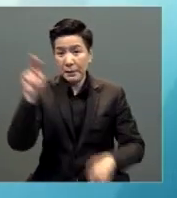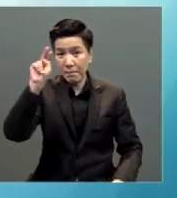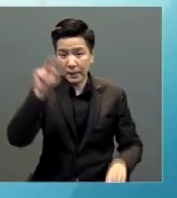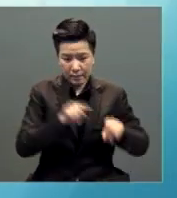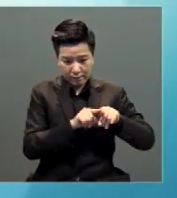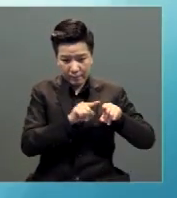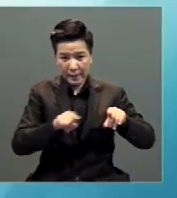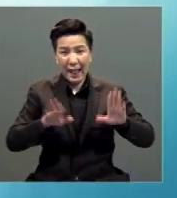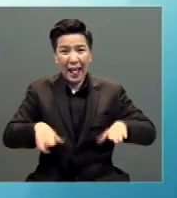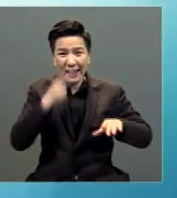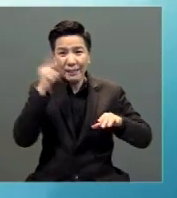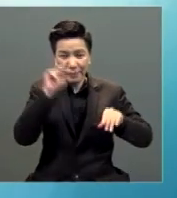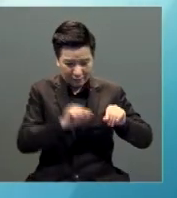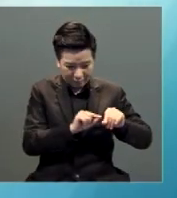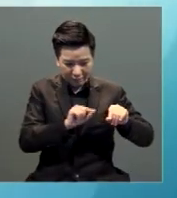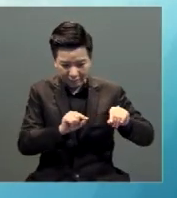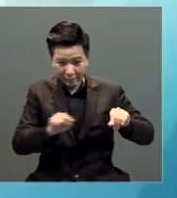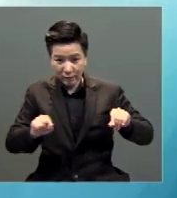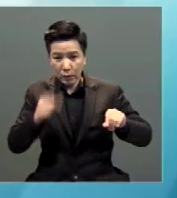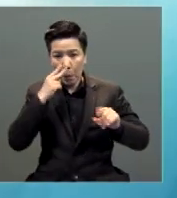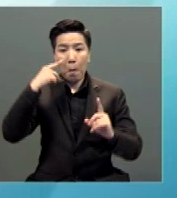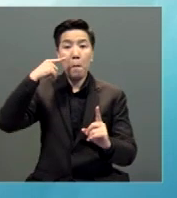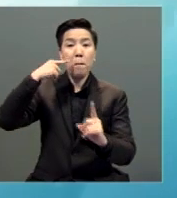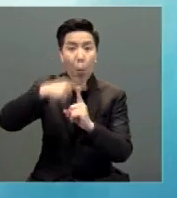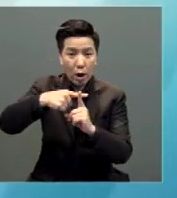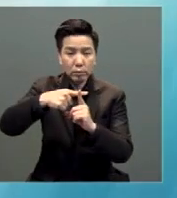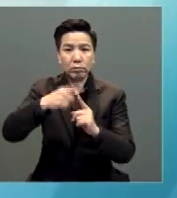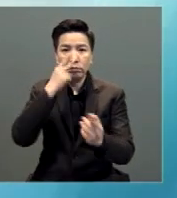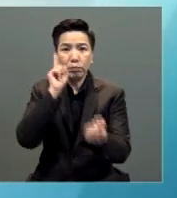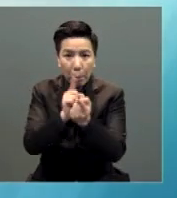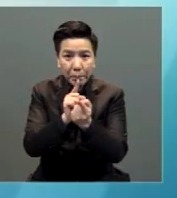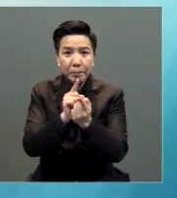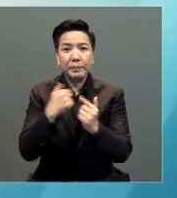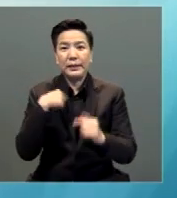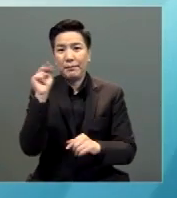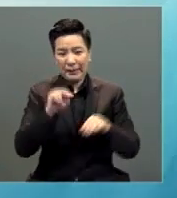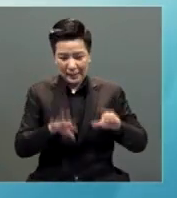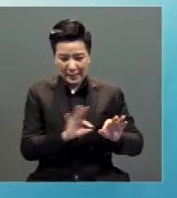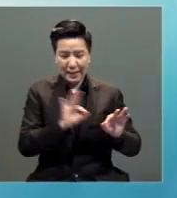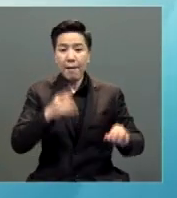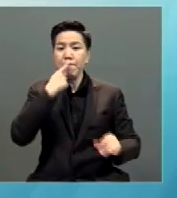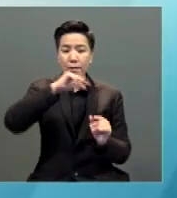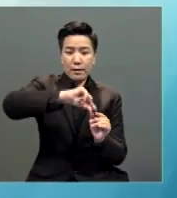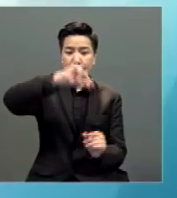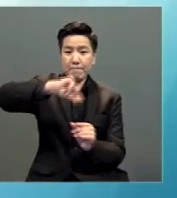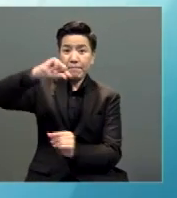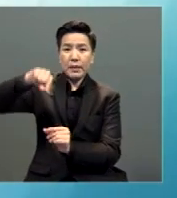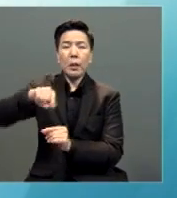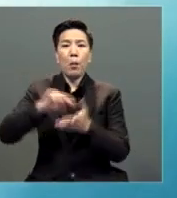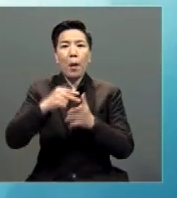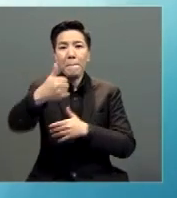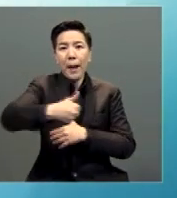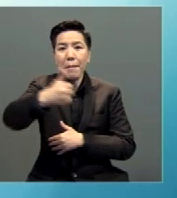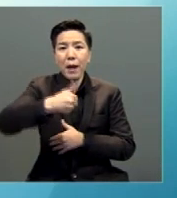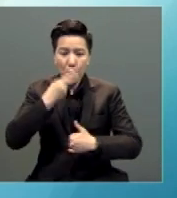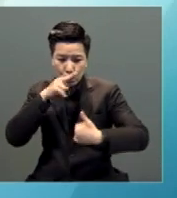นะครับที่อยู่ข้างล่างเคสที่เป็นบวกผลบวกผู้ป่วยยืนยันเนี่ยฮะเส้นสีน้ำเงินข้างล่างแต่สีแดงนี่คือตรวจกันเข้ามา